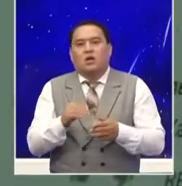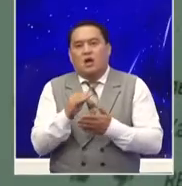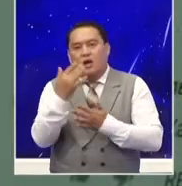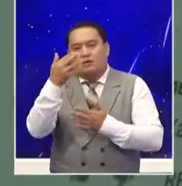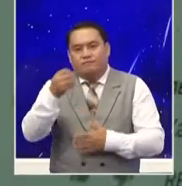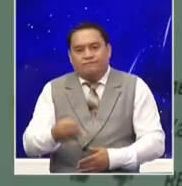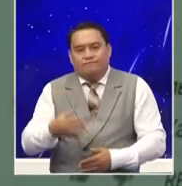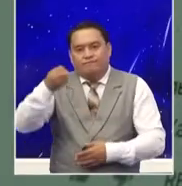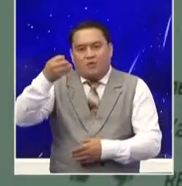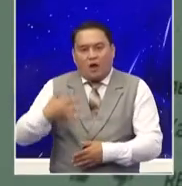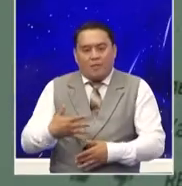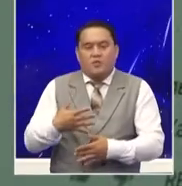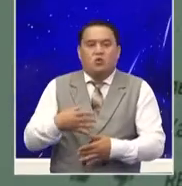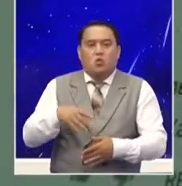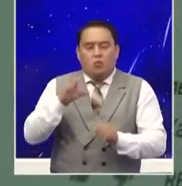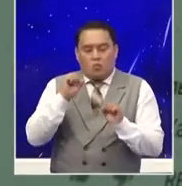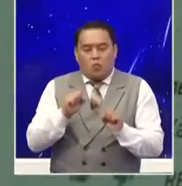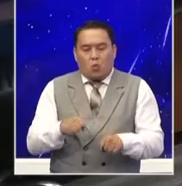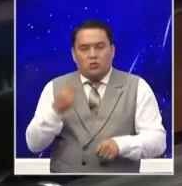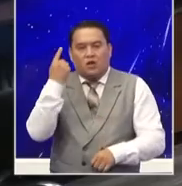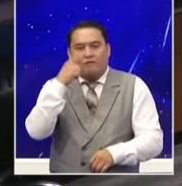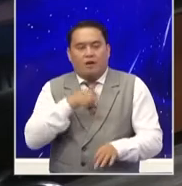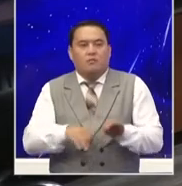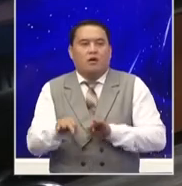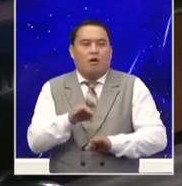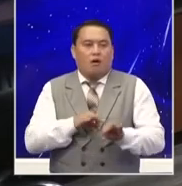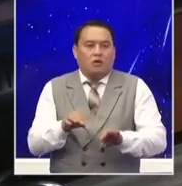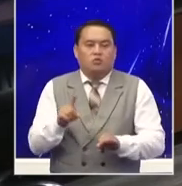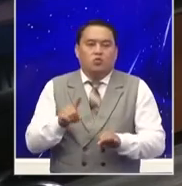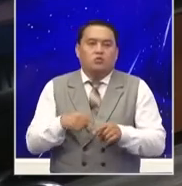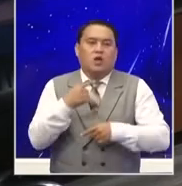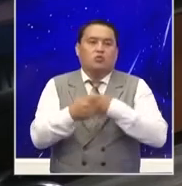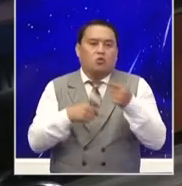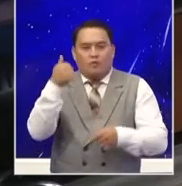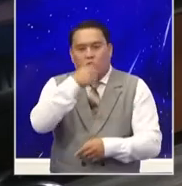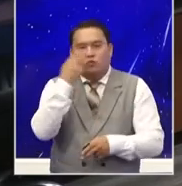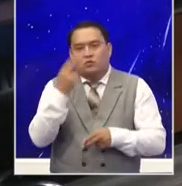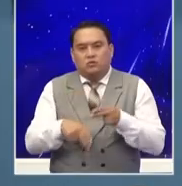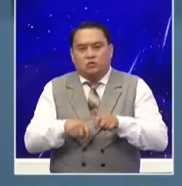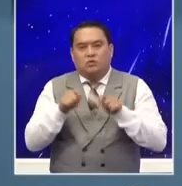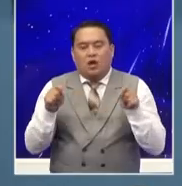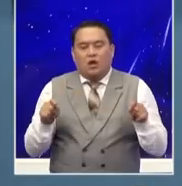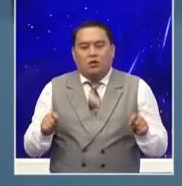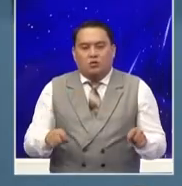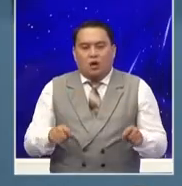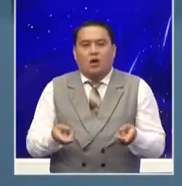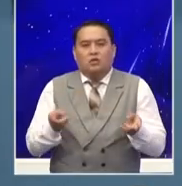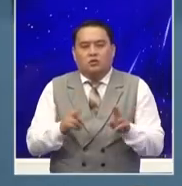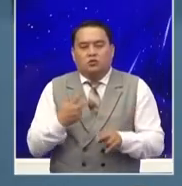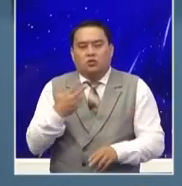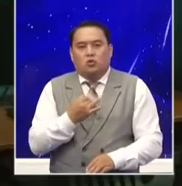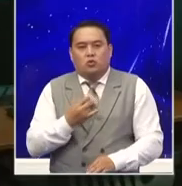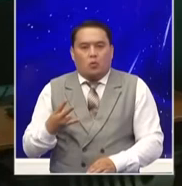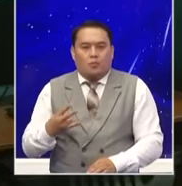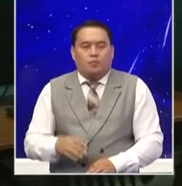– свидетельство того, что фильму быть. Инициаторы проекта заявляют, что до конца года планируют завершить создание серии по остальным трем томам